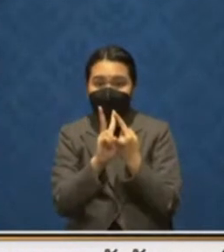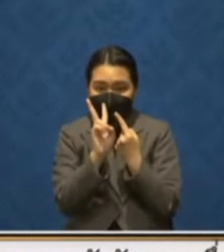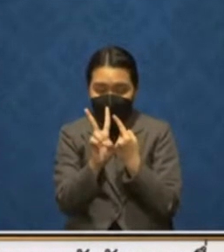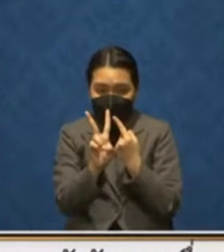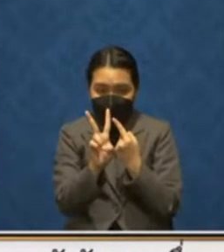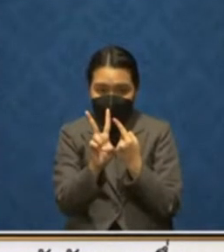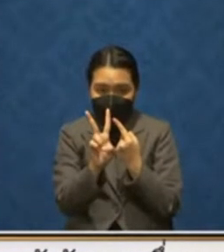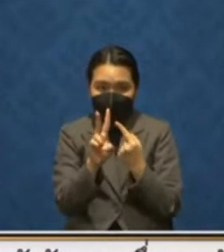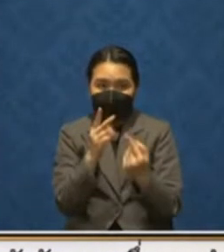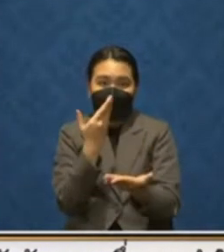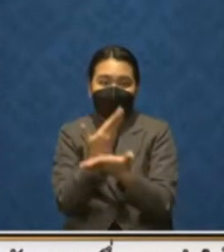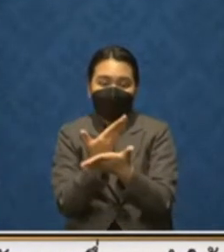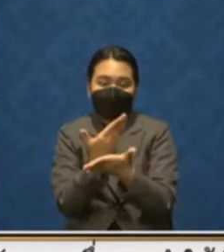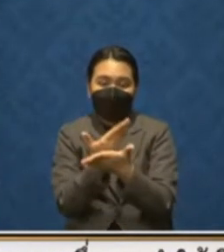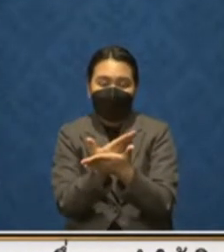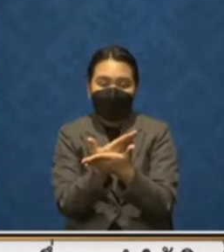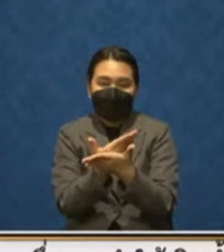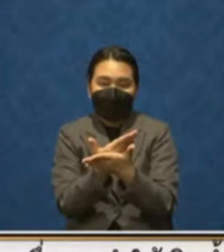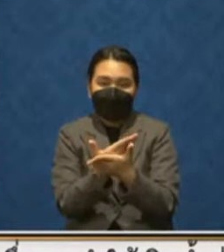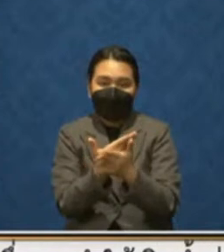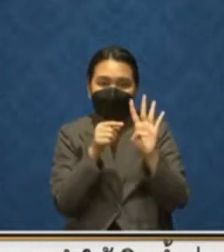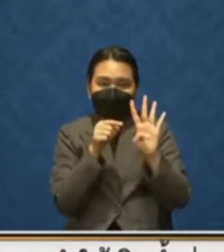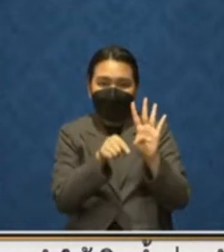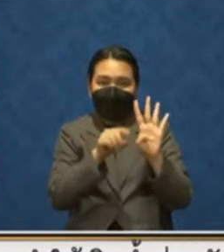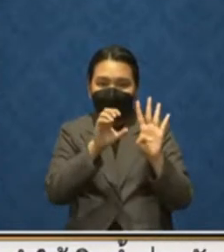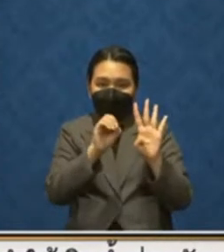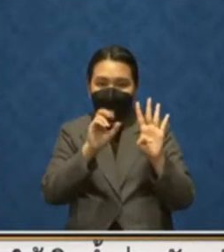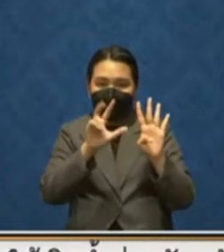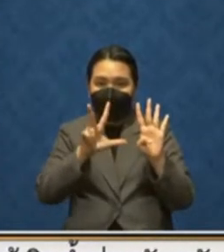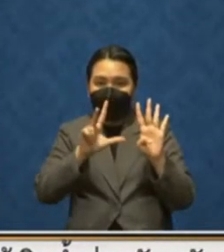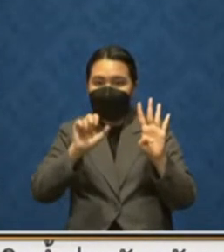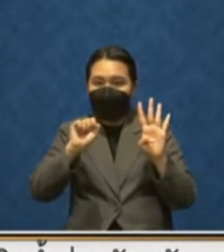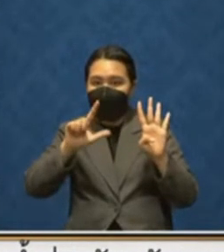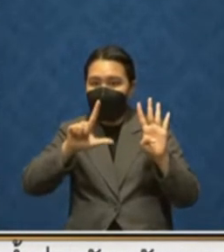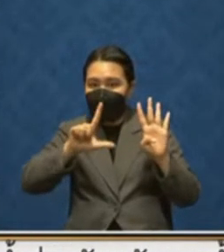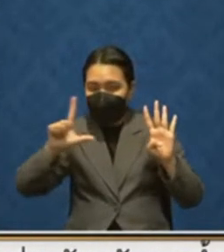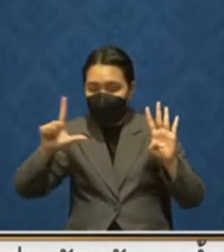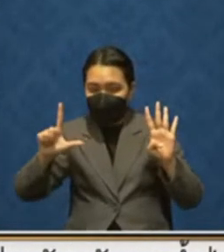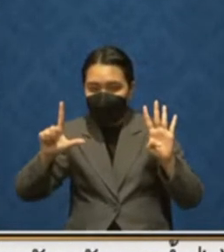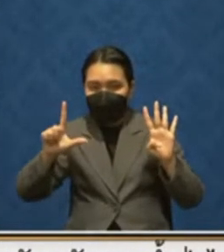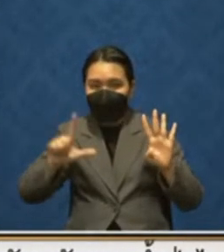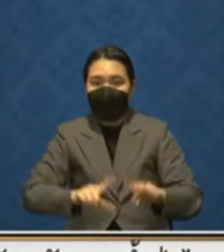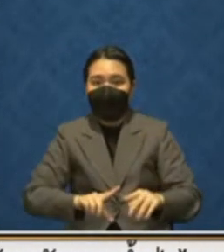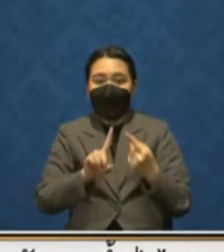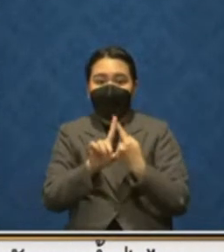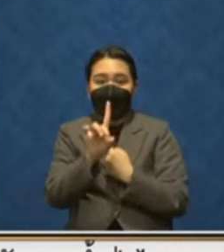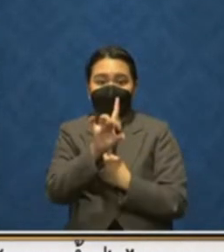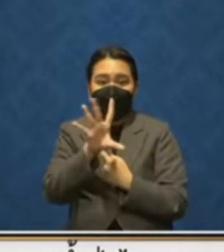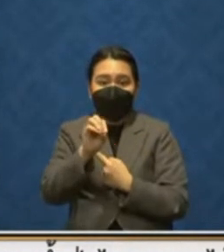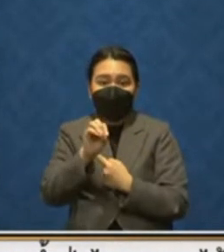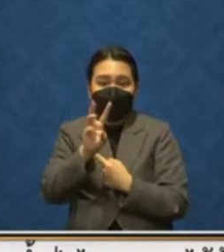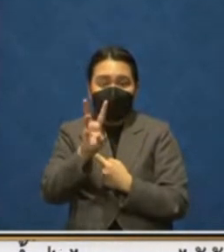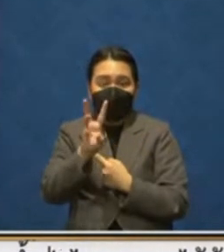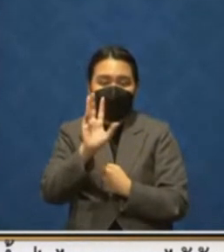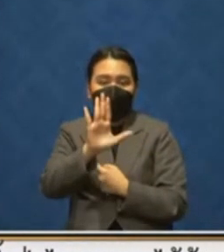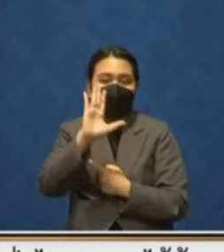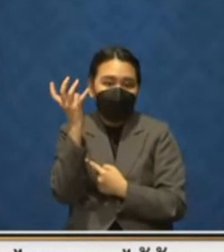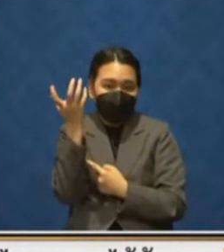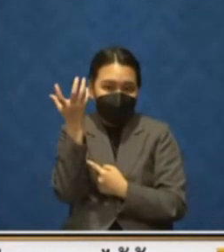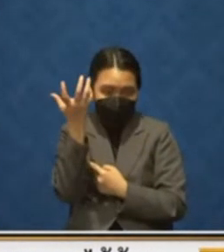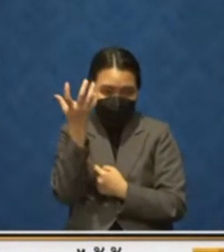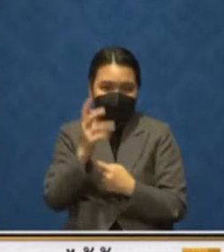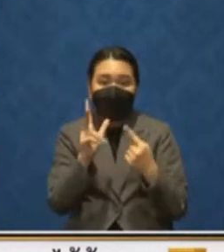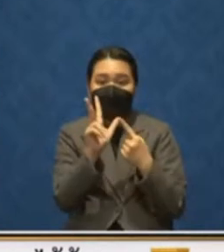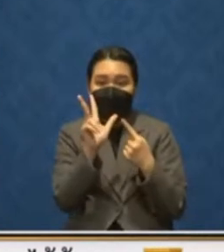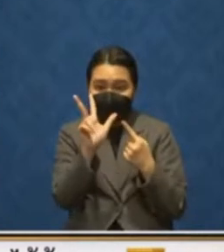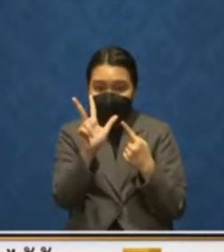มีเงิน4.0 3แสนล้านบาทนะอันดับที่ 156ของโลกอันดับที่